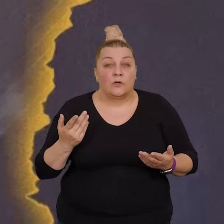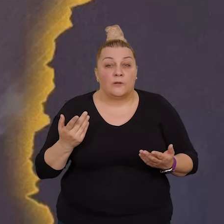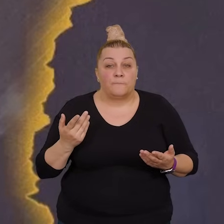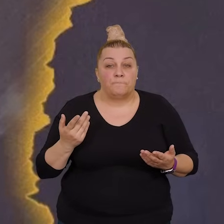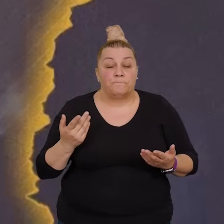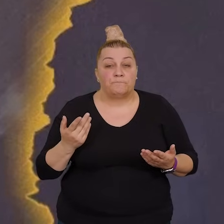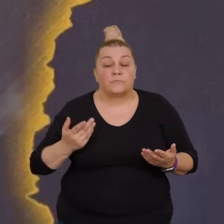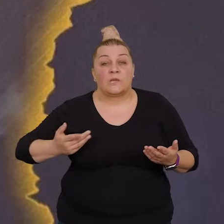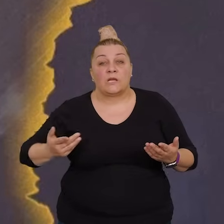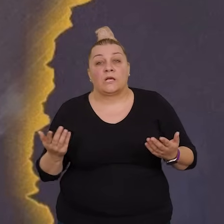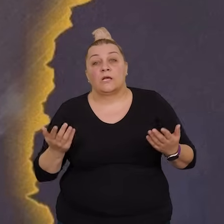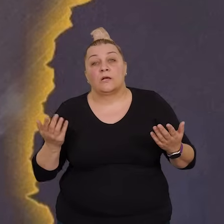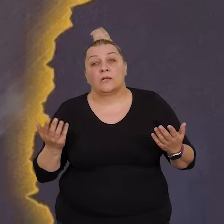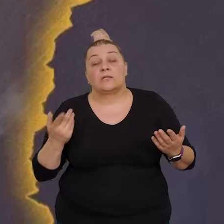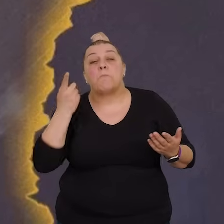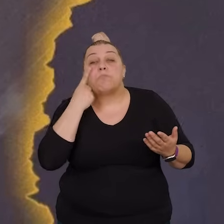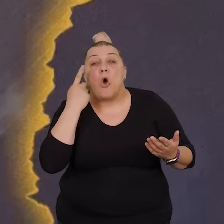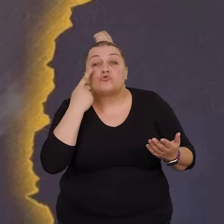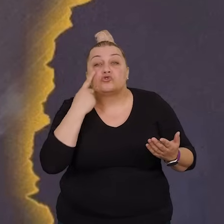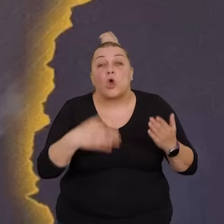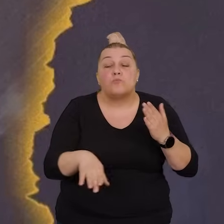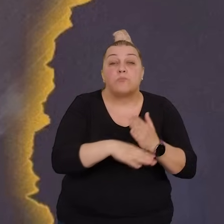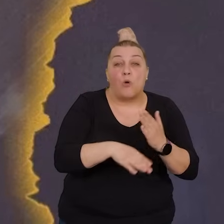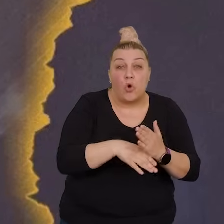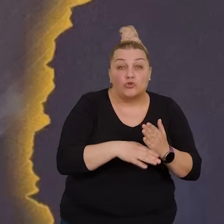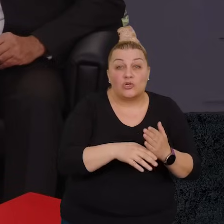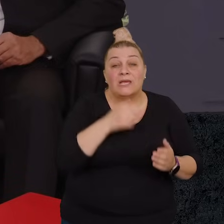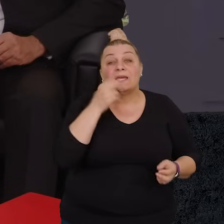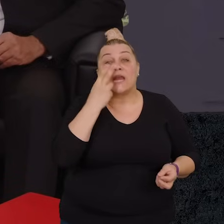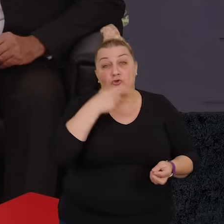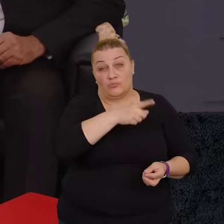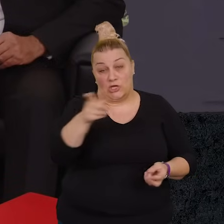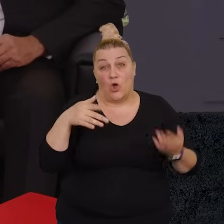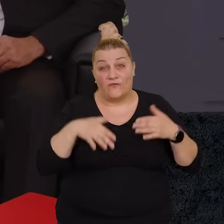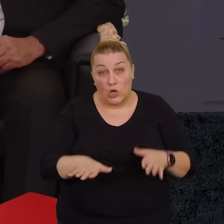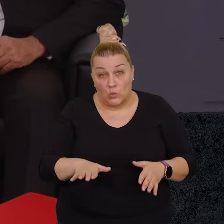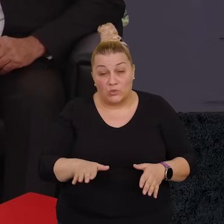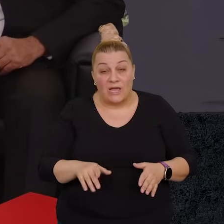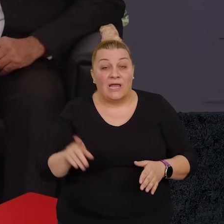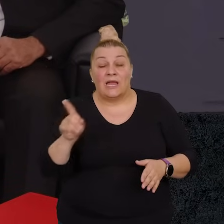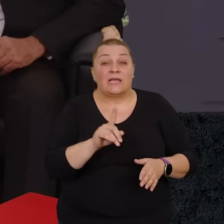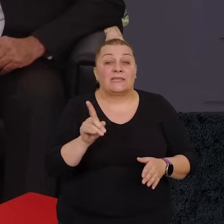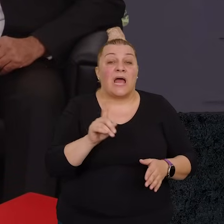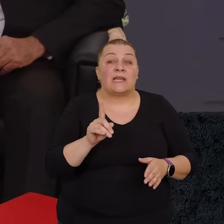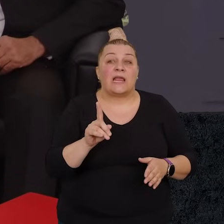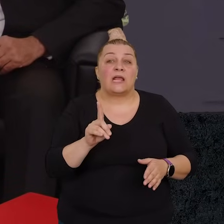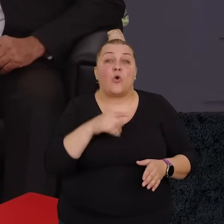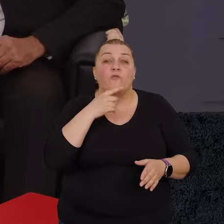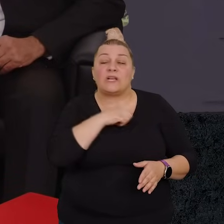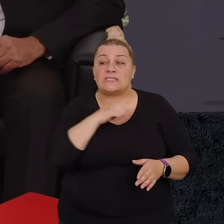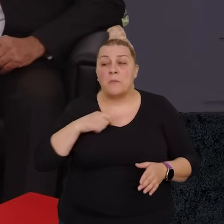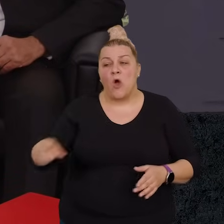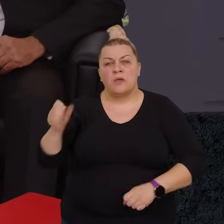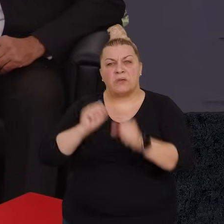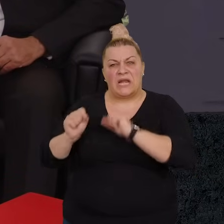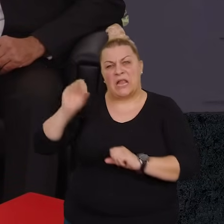koju vam kažem, o toj ugroženosti, da pokušaju barem pomoći ili barem razumijete ljude, da se ne govori samo o tome da su branitelji ludi, da su